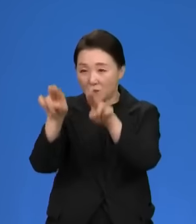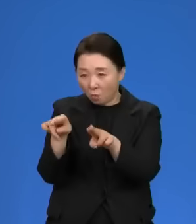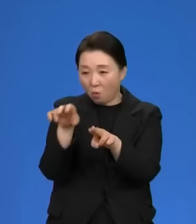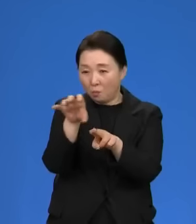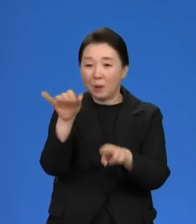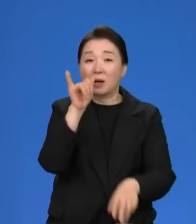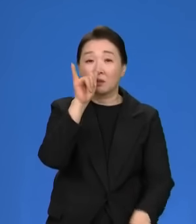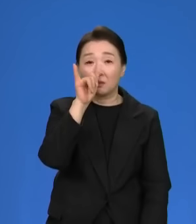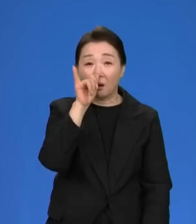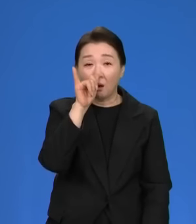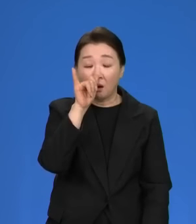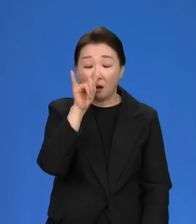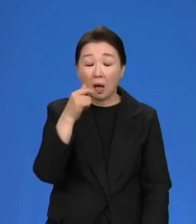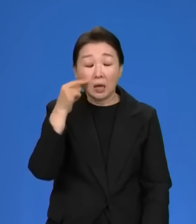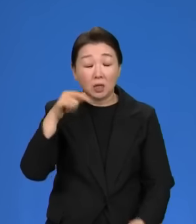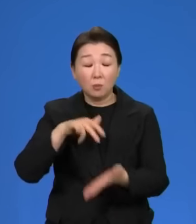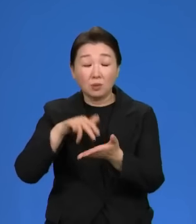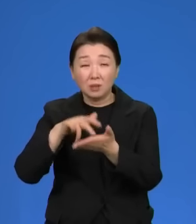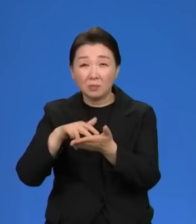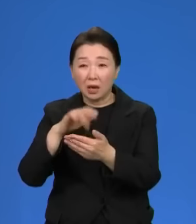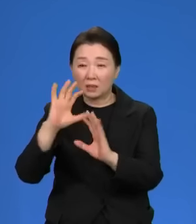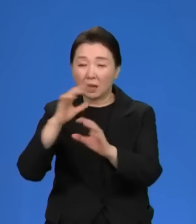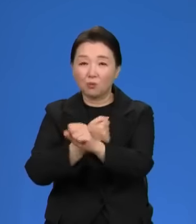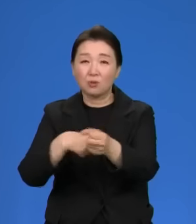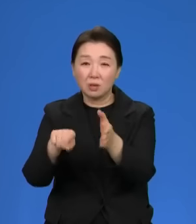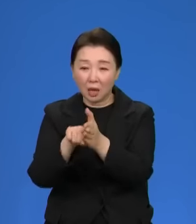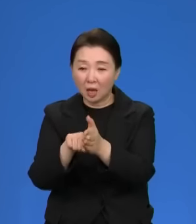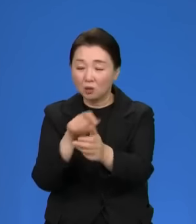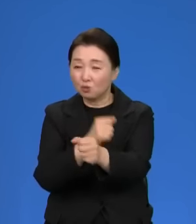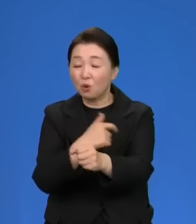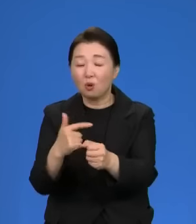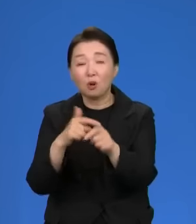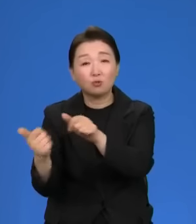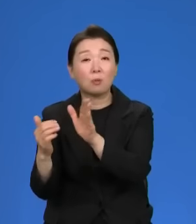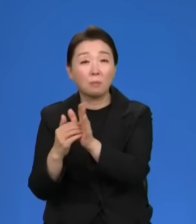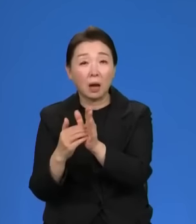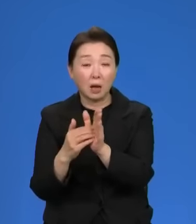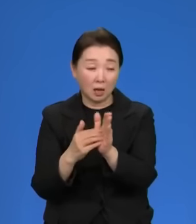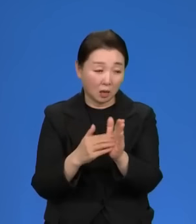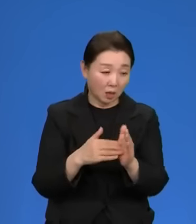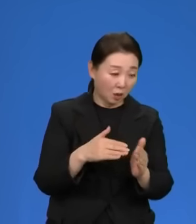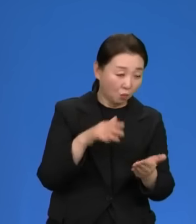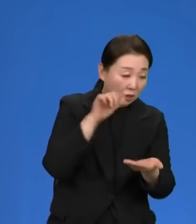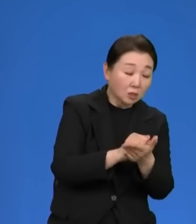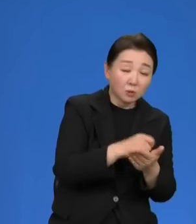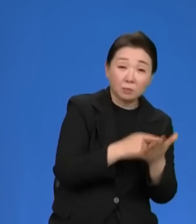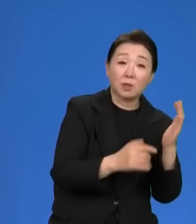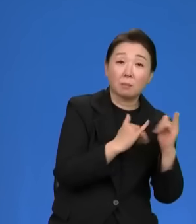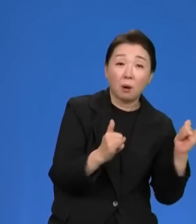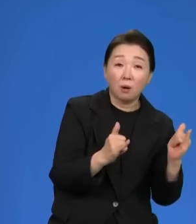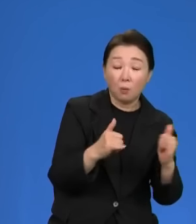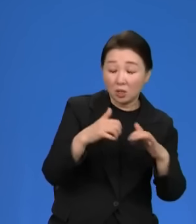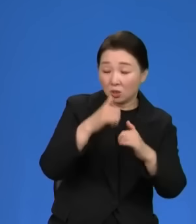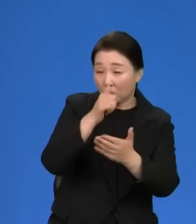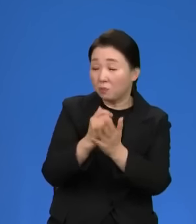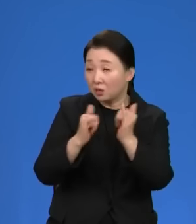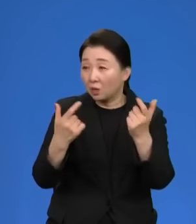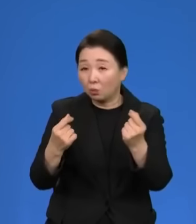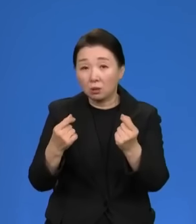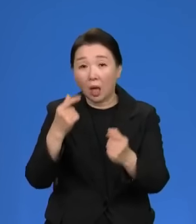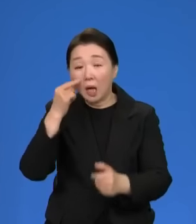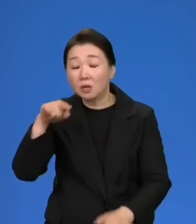뭐 호국 영령들일진 모르겠지만 일제 식민지 피해를 받은 우리나라나 다른 나라 입장에서는 전쟁 범죄자일 뿐인데도 일본 측은